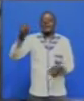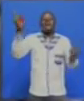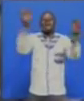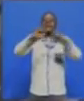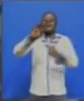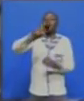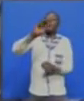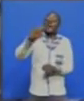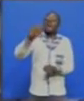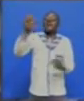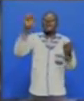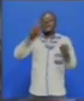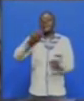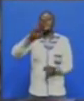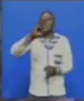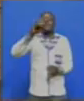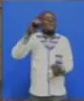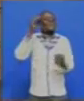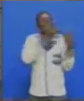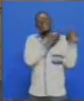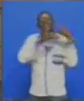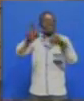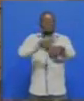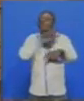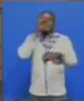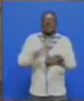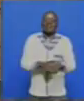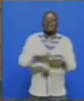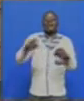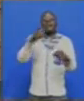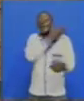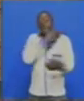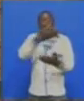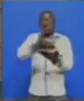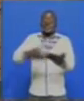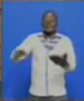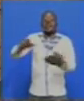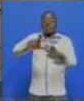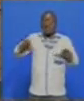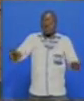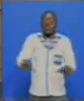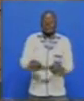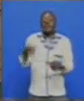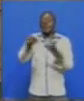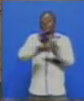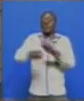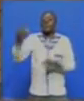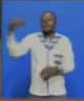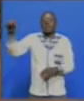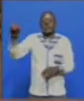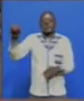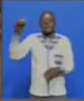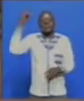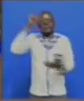se pratique depuis la nuit des temps en pays Lobi et dans certaines localités du sud-ouest du Burkina. Selon la légende, il paraît que